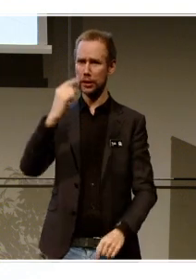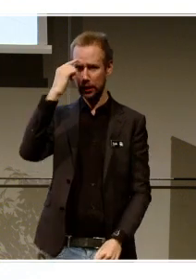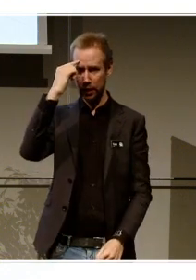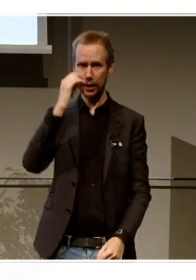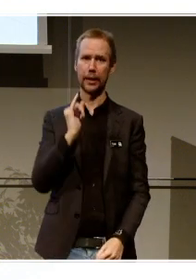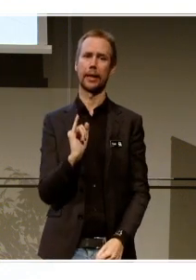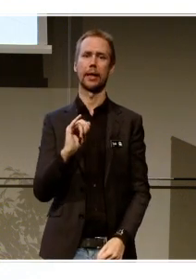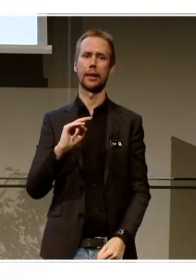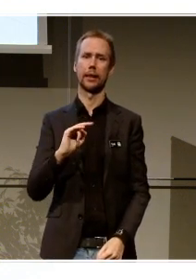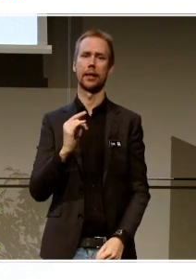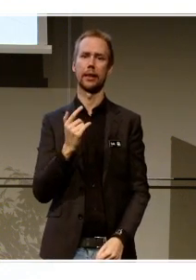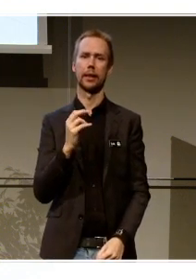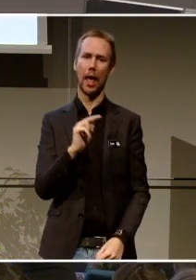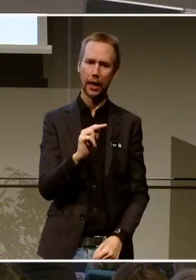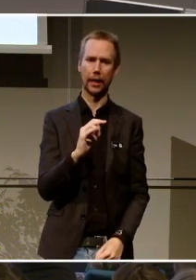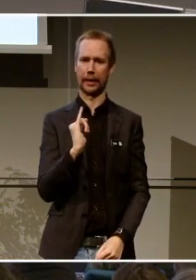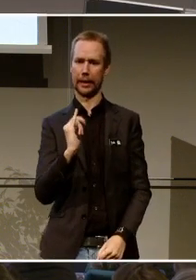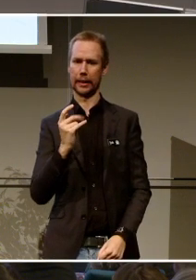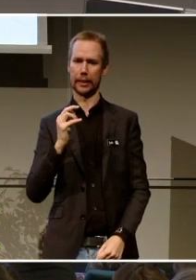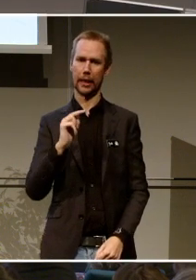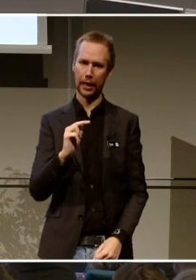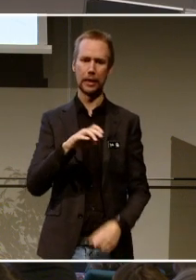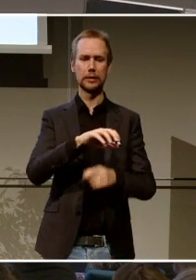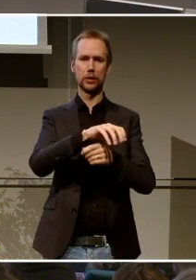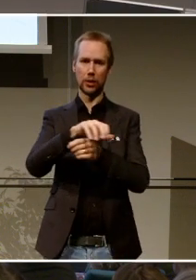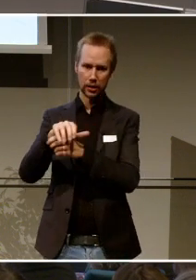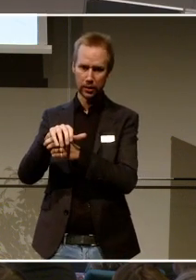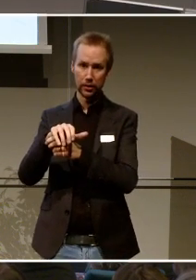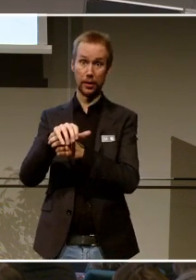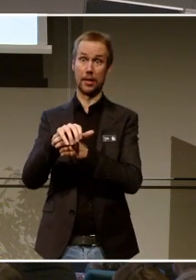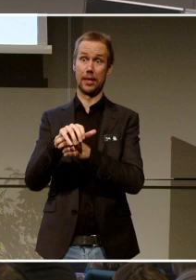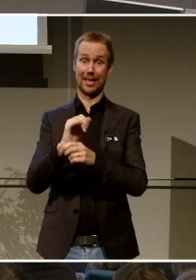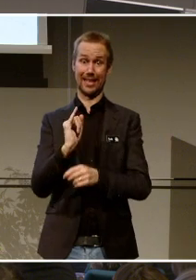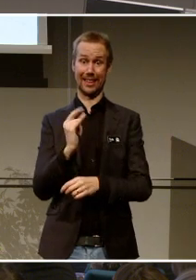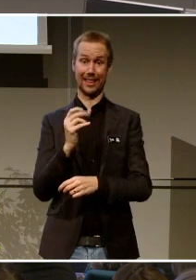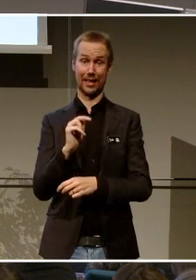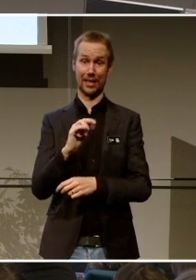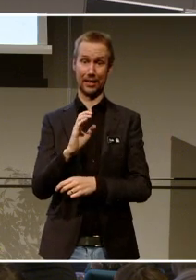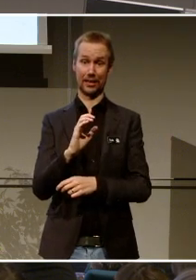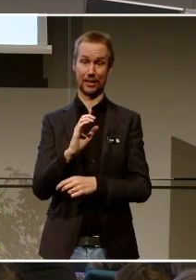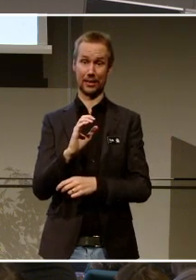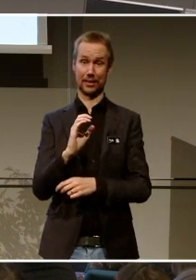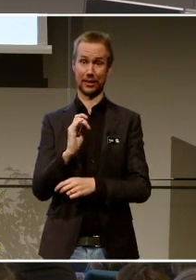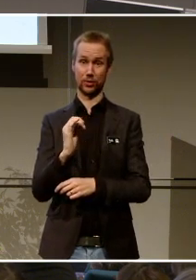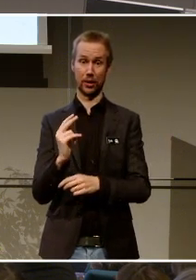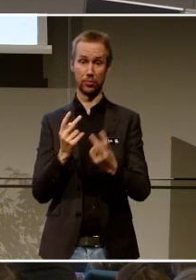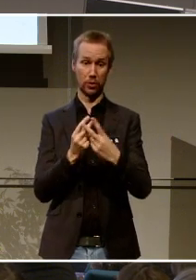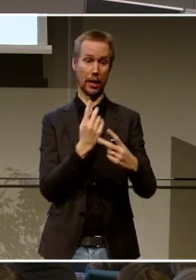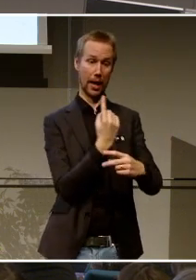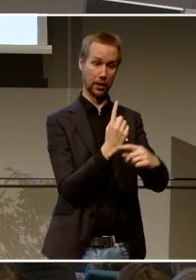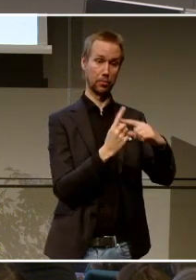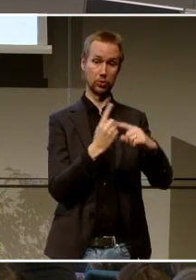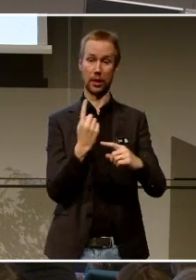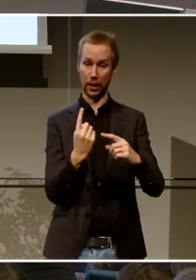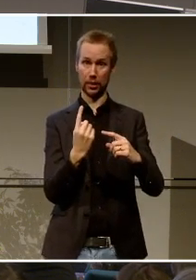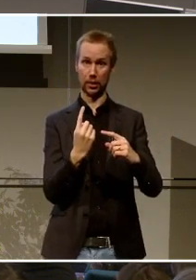intersektionellt, har han nu skrivit här som ett dubbelord. Att intersektionellt betyder att vi tänker att 1 + 1 är mer än 2. Alltså